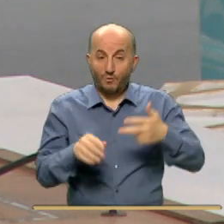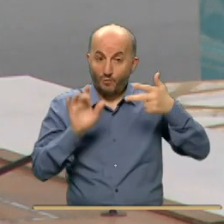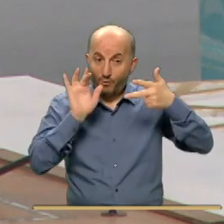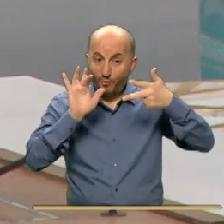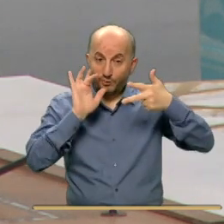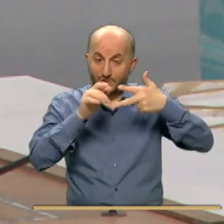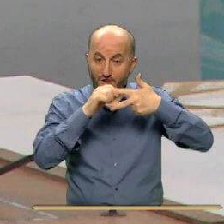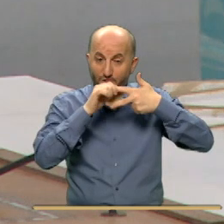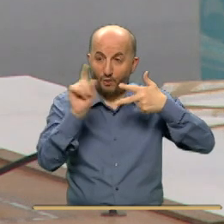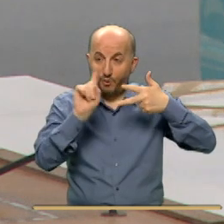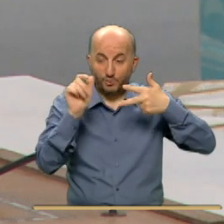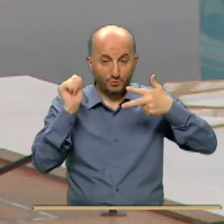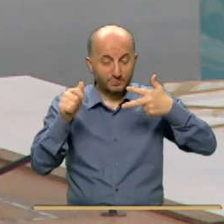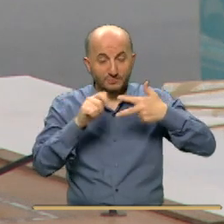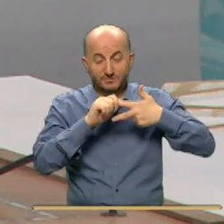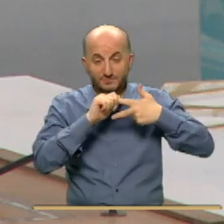mağfiretun, ortası